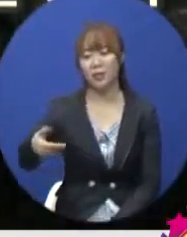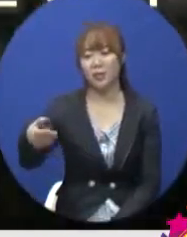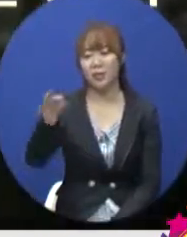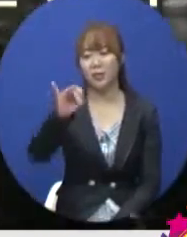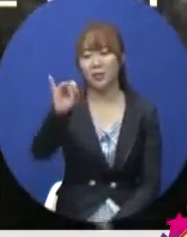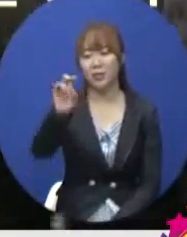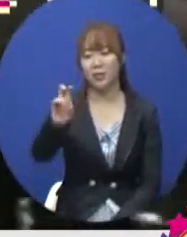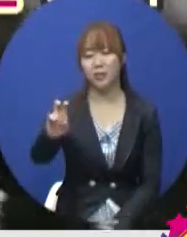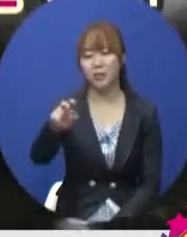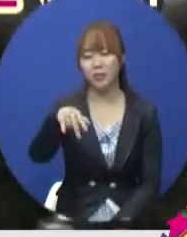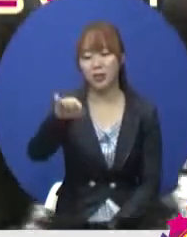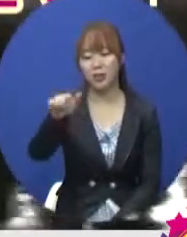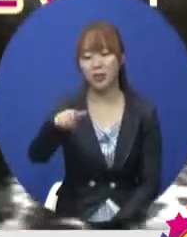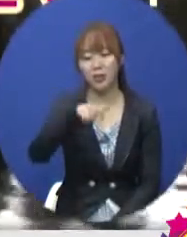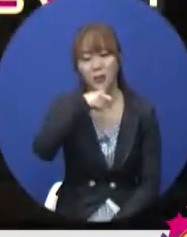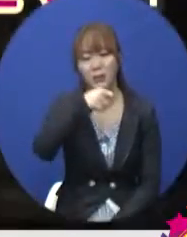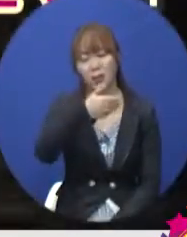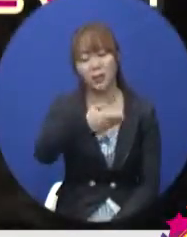흐르는